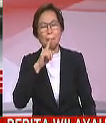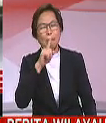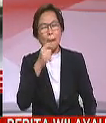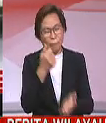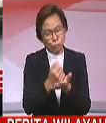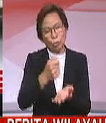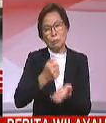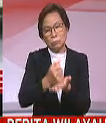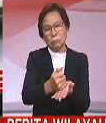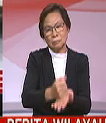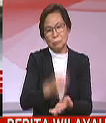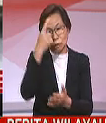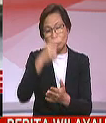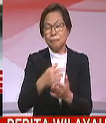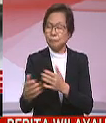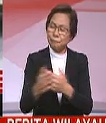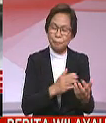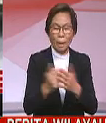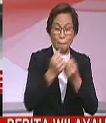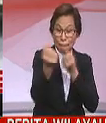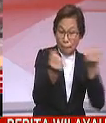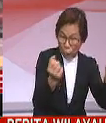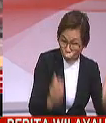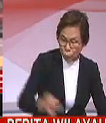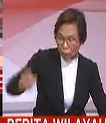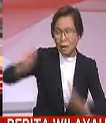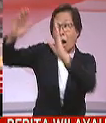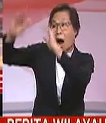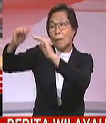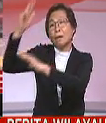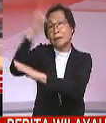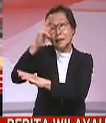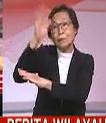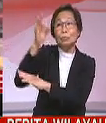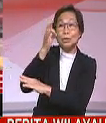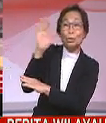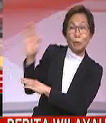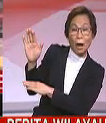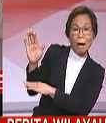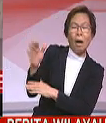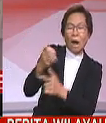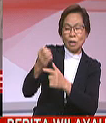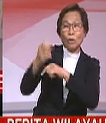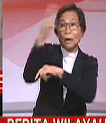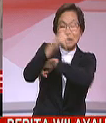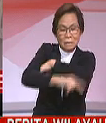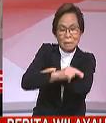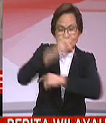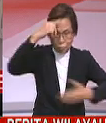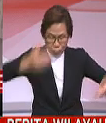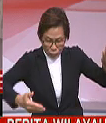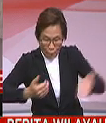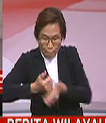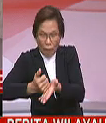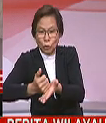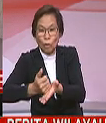lah. Bagaimanapun, para pemandu teksi juga berharap kerajaan persekutuan mahupun negeri mempertimbangkan